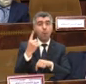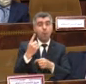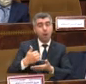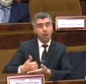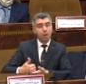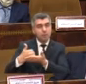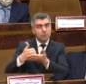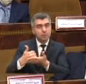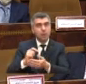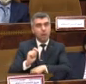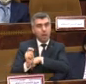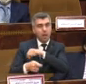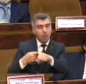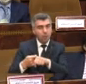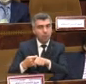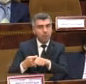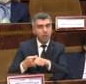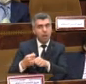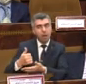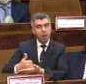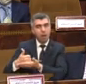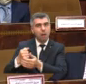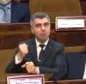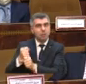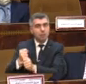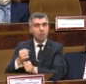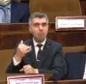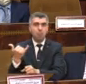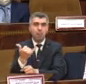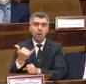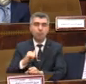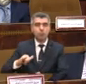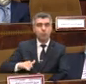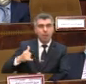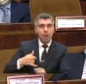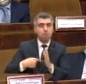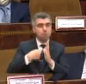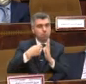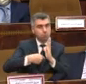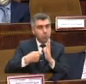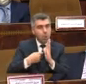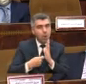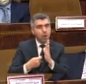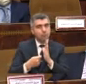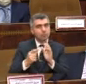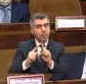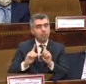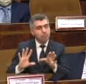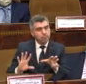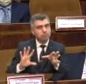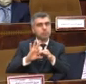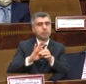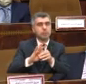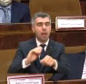من خلال توفير العيش الكريم خصوصا في صفوف الشباب وتمكينهم من مشاريع تربطهم بالباديه، يجعل حل هذه المشاكل